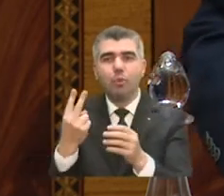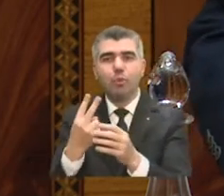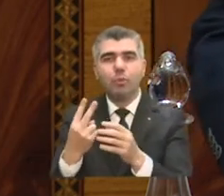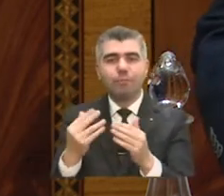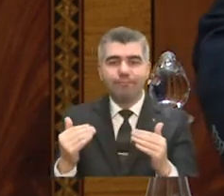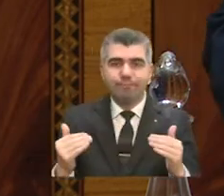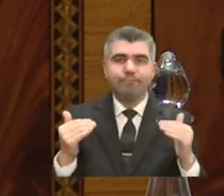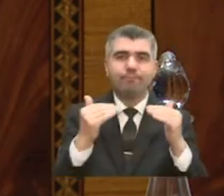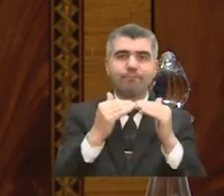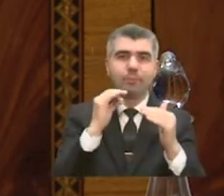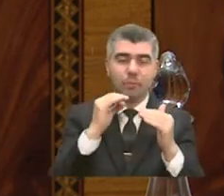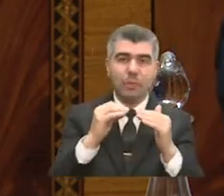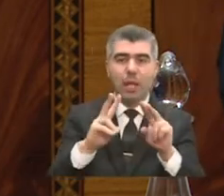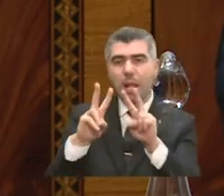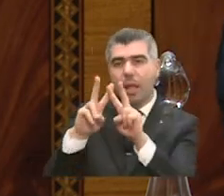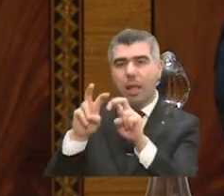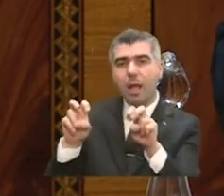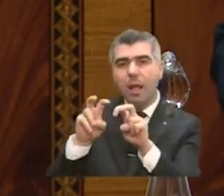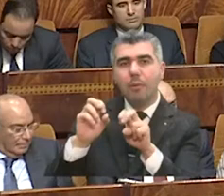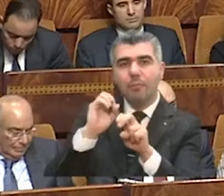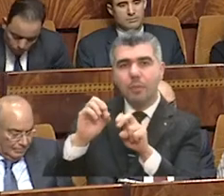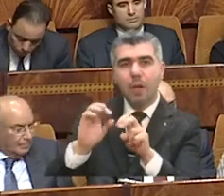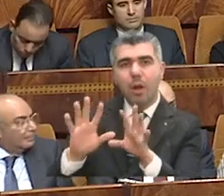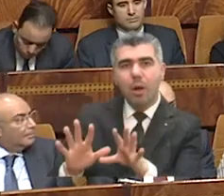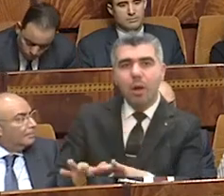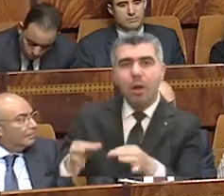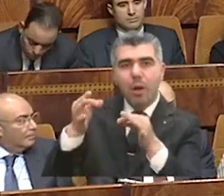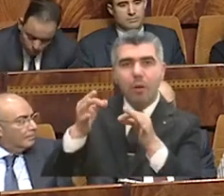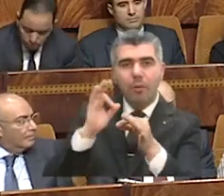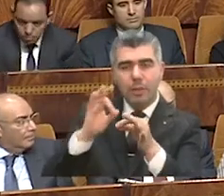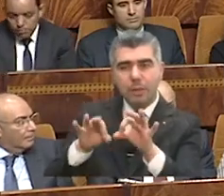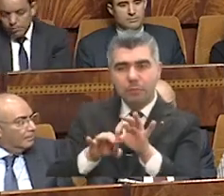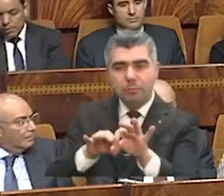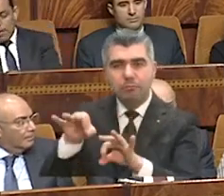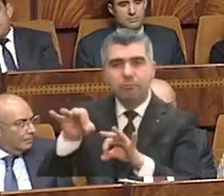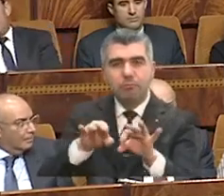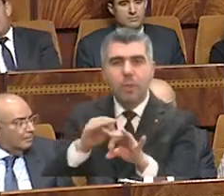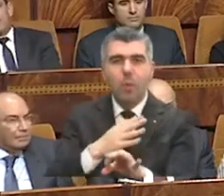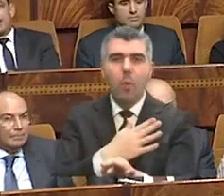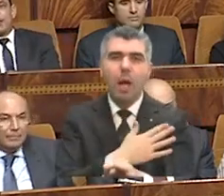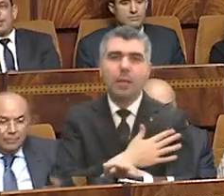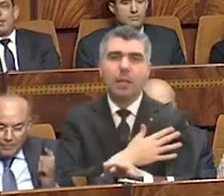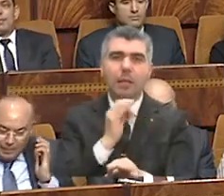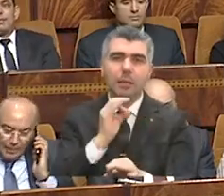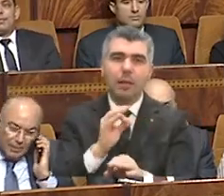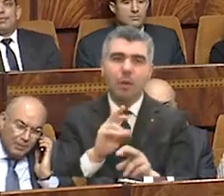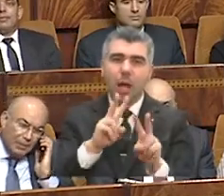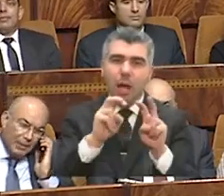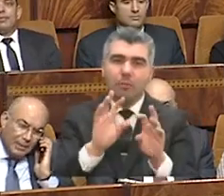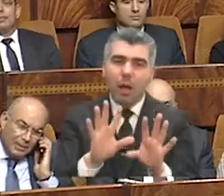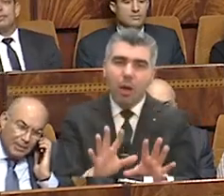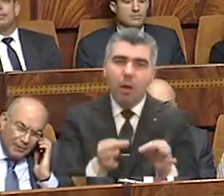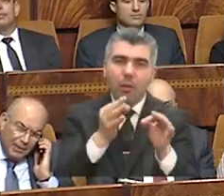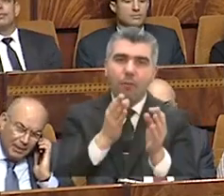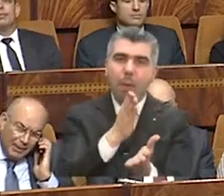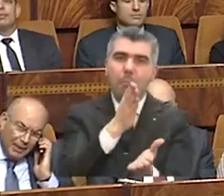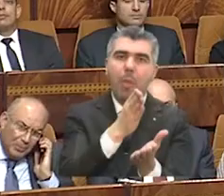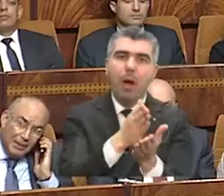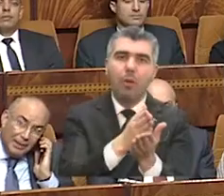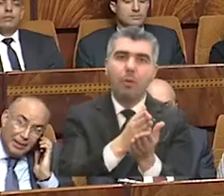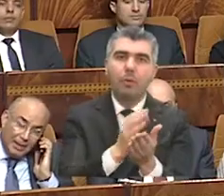l'indépendance de notre pays. À un moment justement où notre